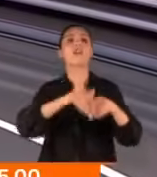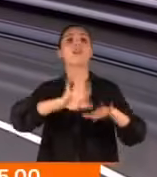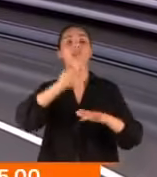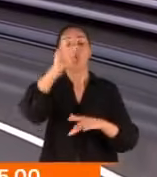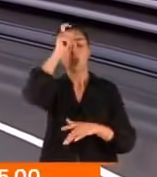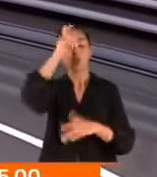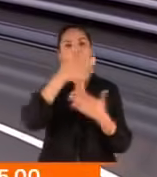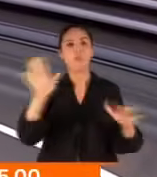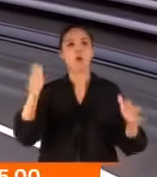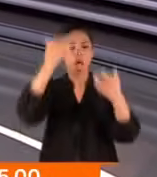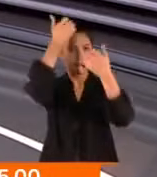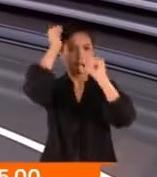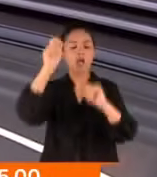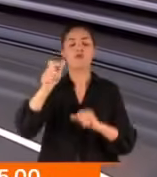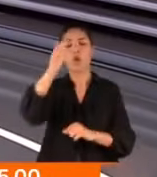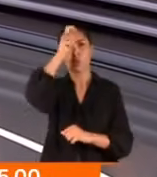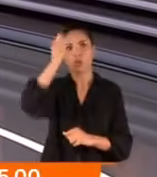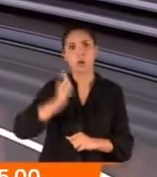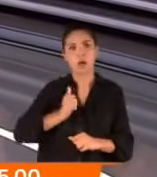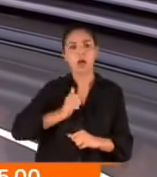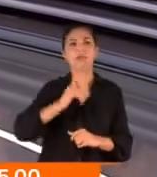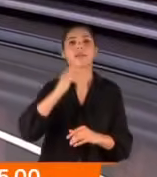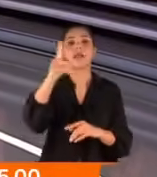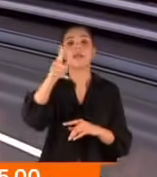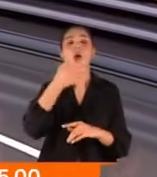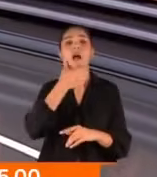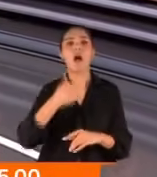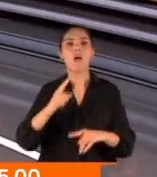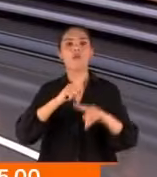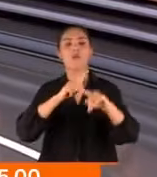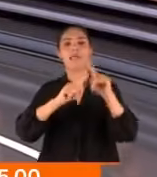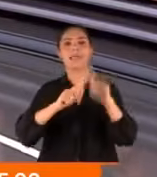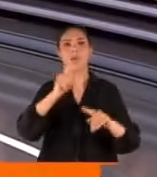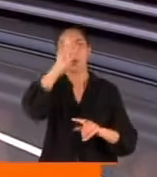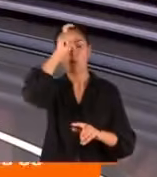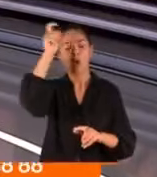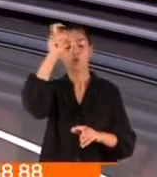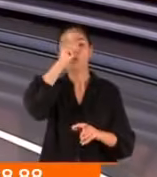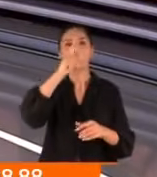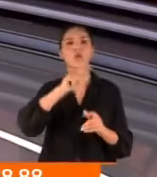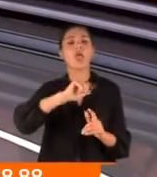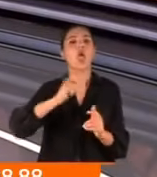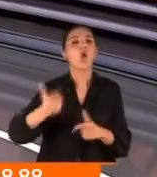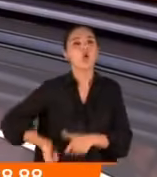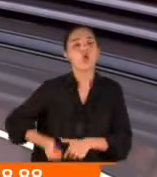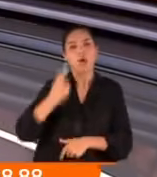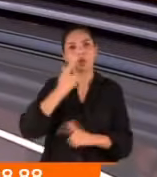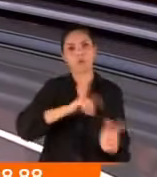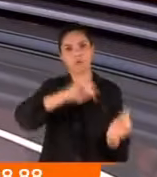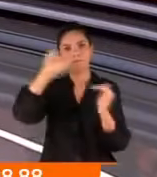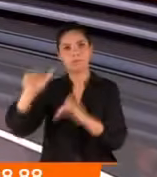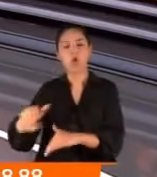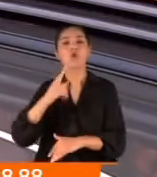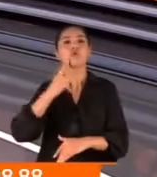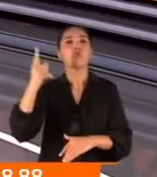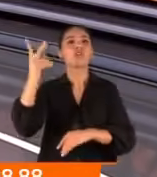Mehmetçik, Taliban'ın hedefindeki üst düzey Afgan diplomatları da güvenli şekilde Türkiye'ye getirdi. Aralarında çok önemli isimler var. Cumhurbaşkanı ikinci